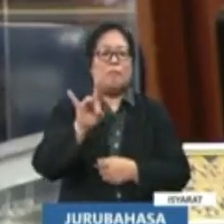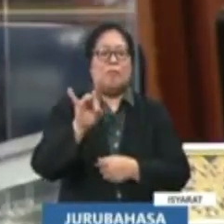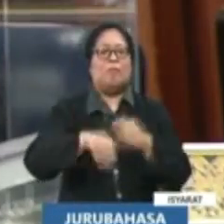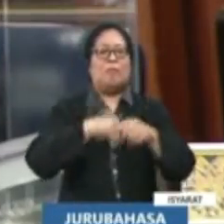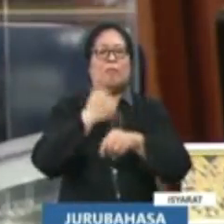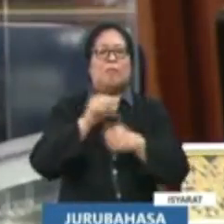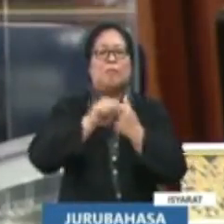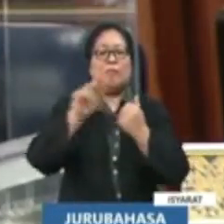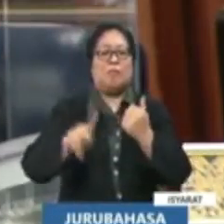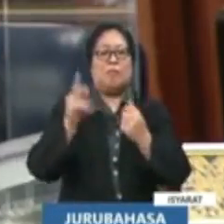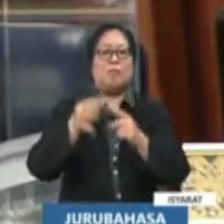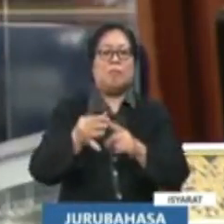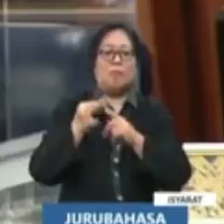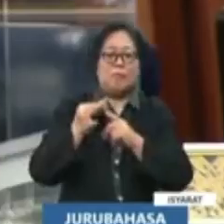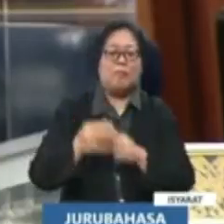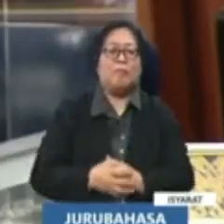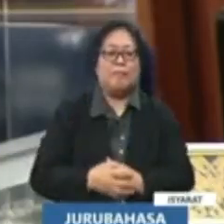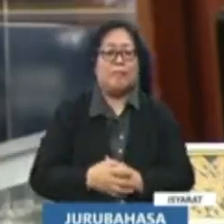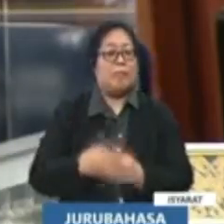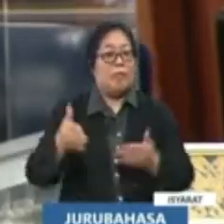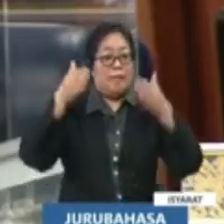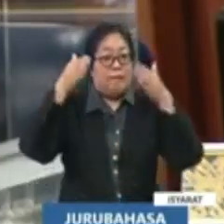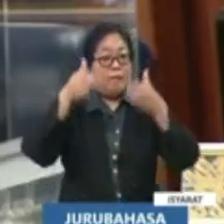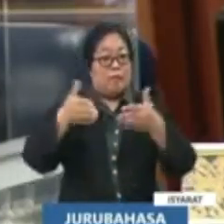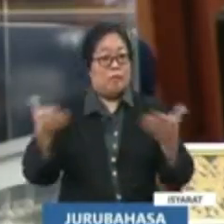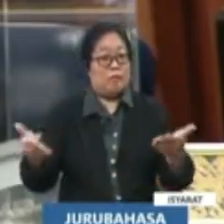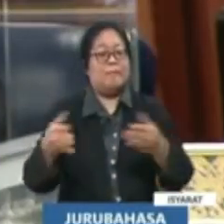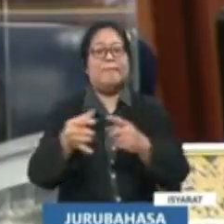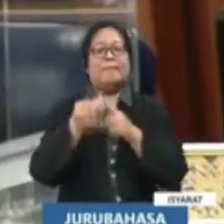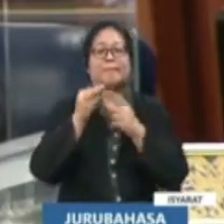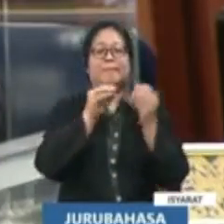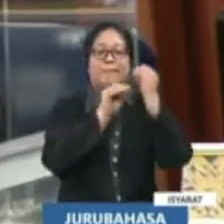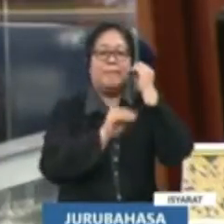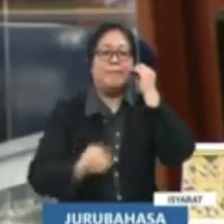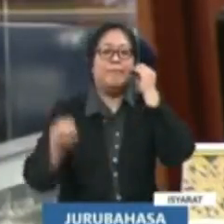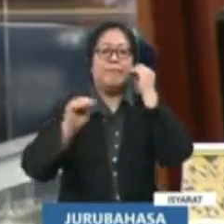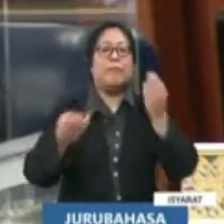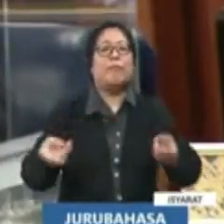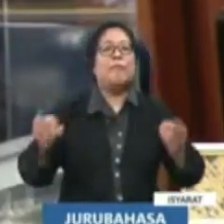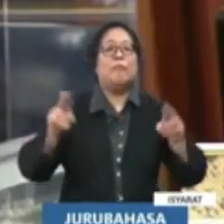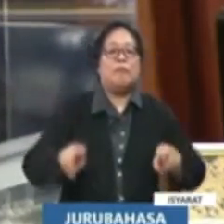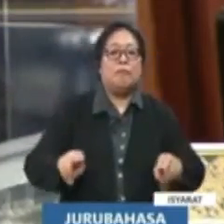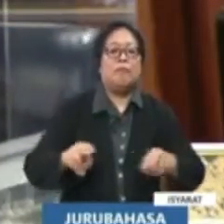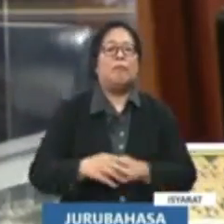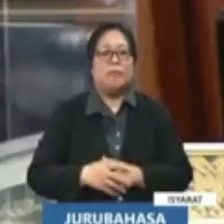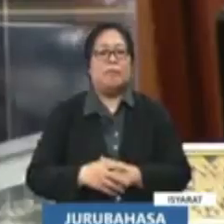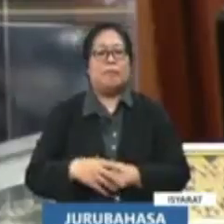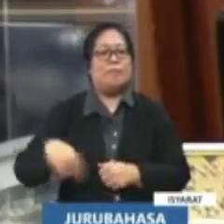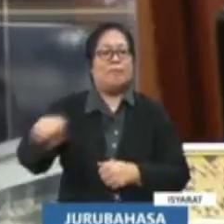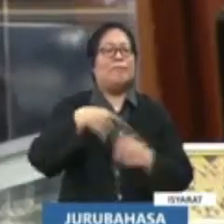satu Jawa Tengah ini untuk fokus khusus kepada dokter-dokte yang kontrak nah